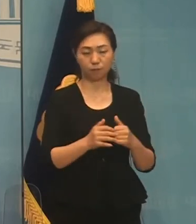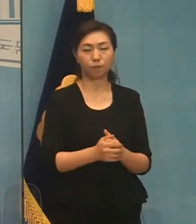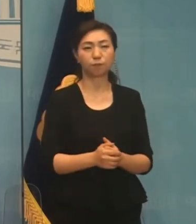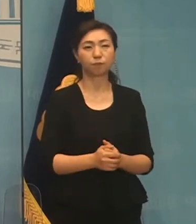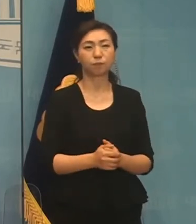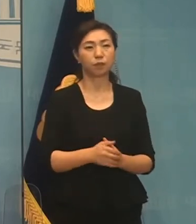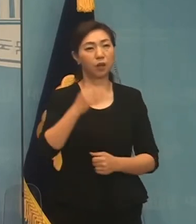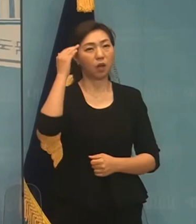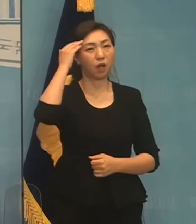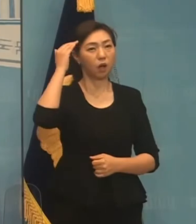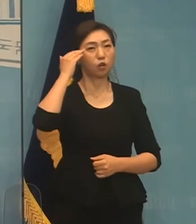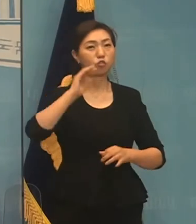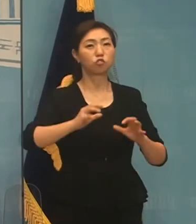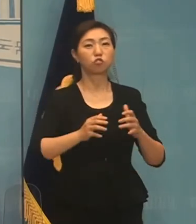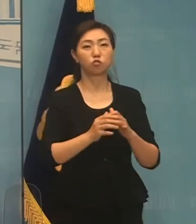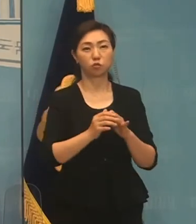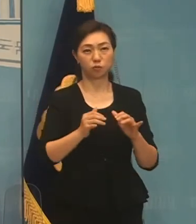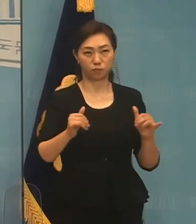대한민국 국민,